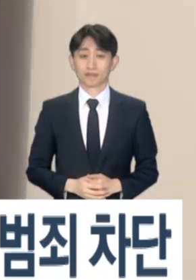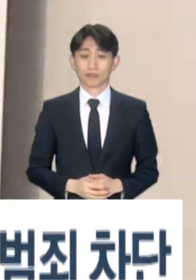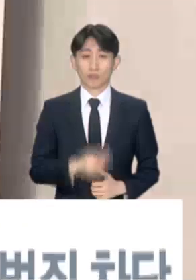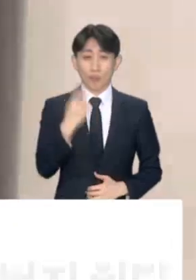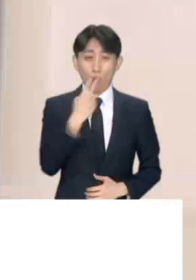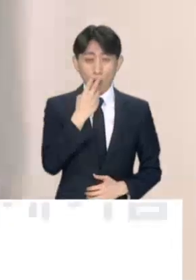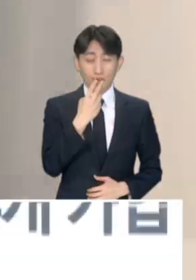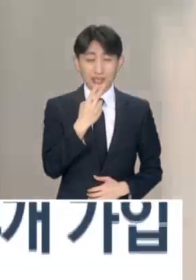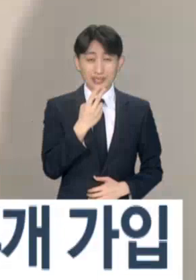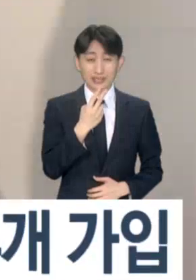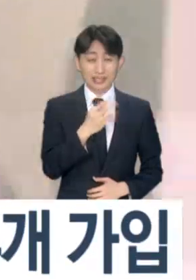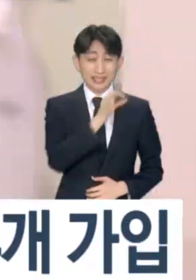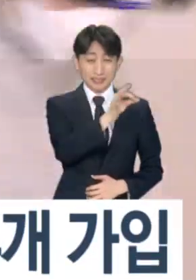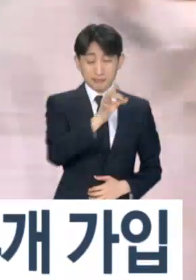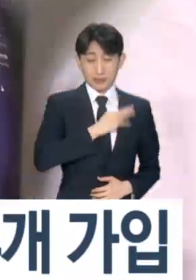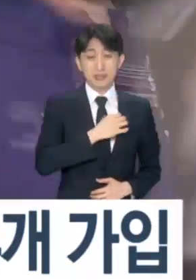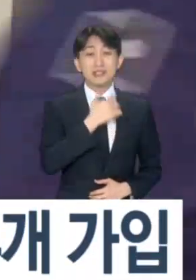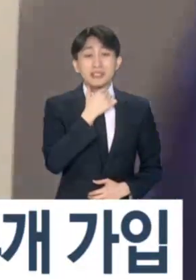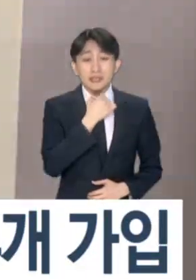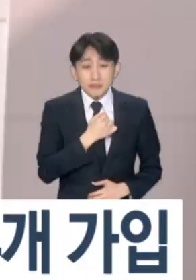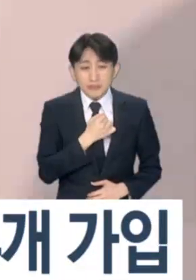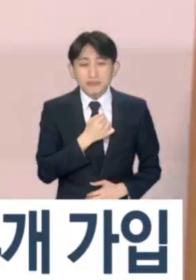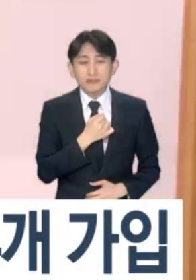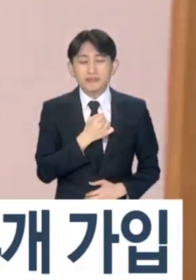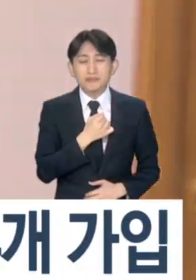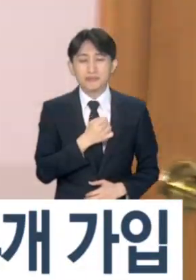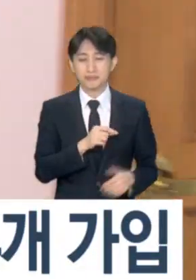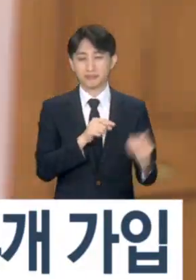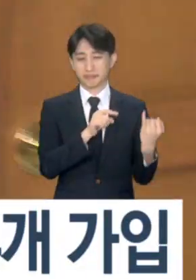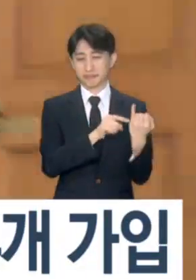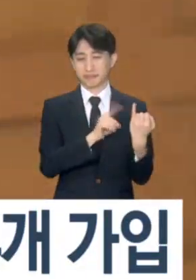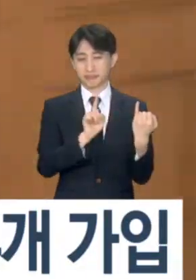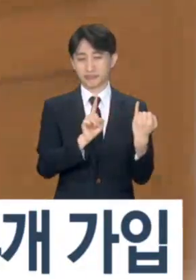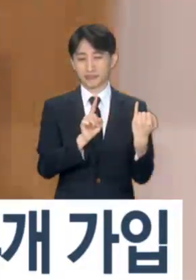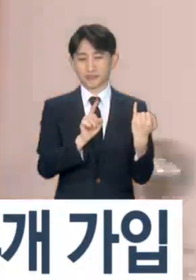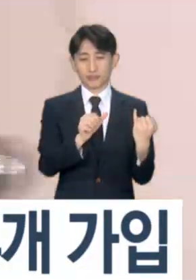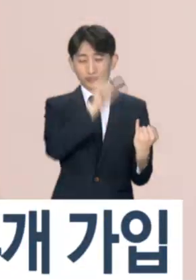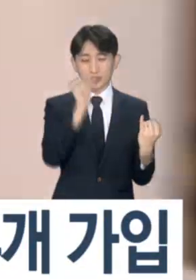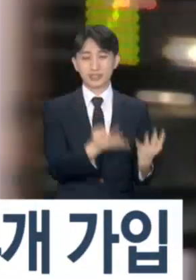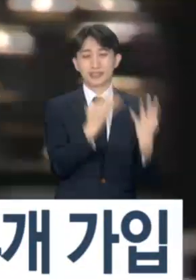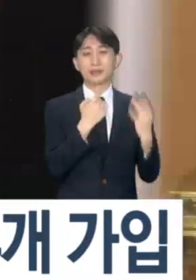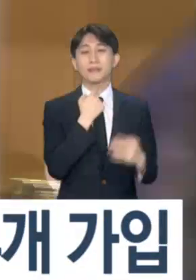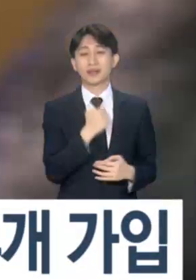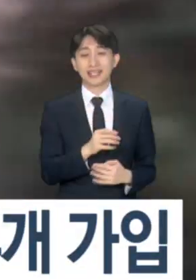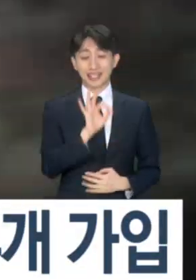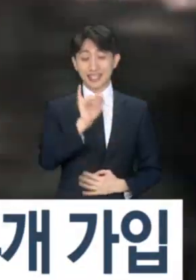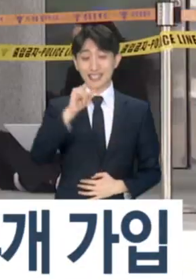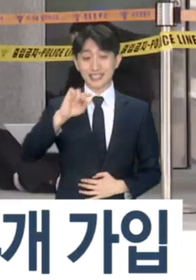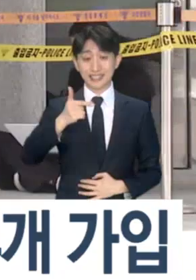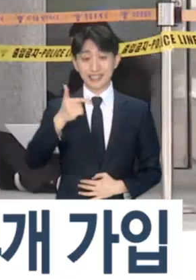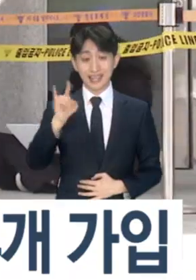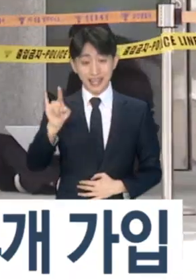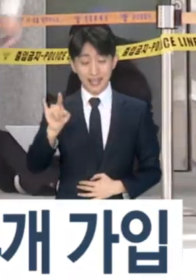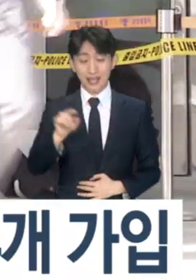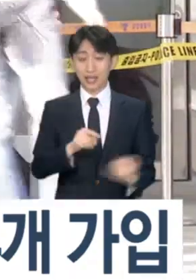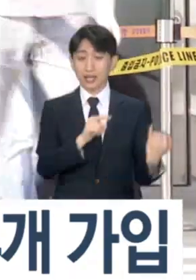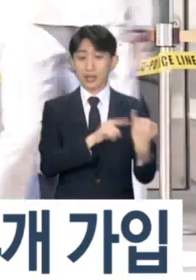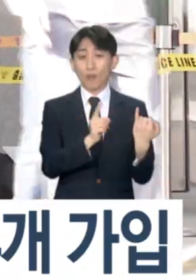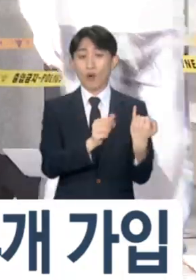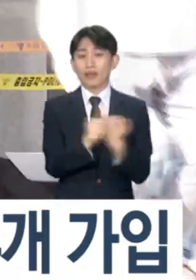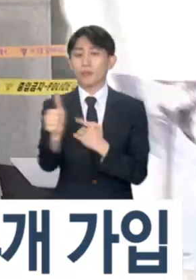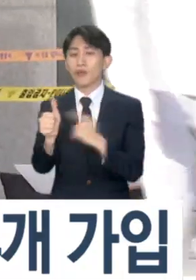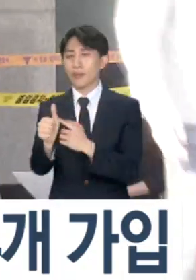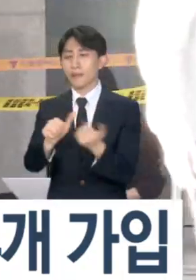보험금을 노리고 남편을 살해한 계곡살인 사건 범인으로 1, 2심 무기징역을 선고받은 이은혜. 이은혜는 숨진 남편